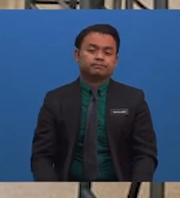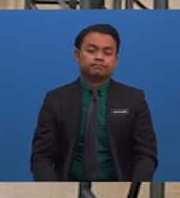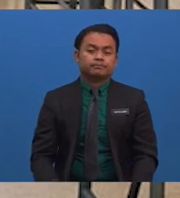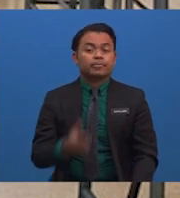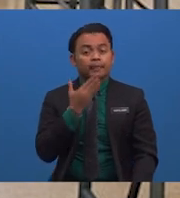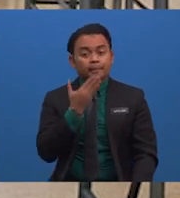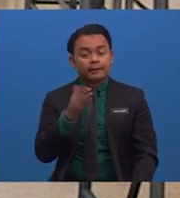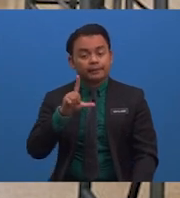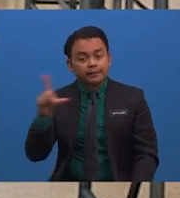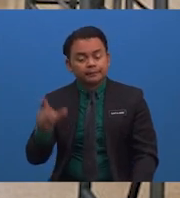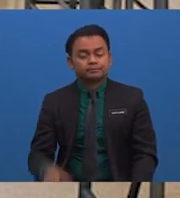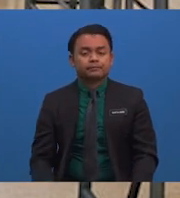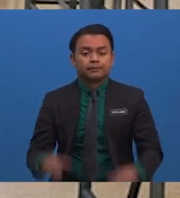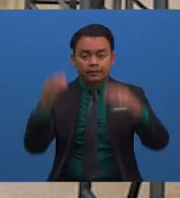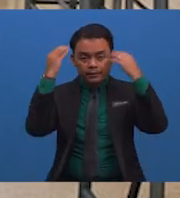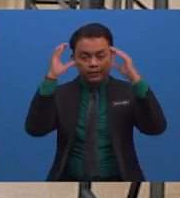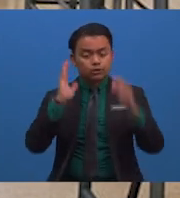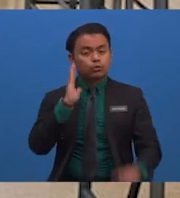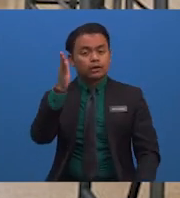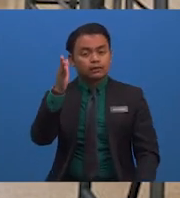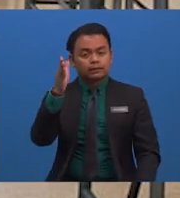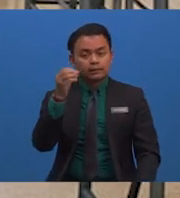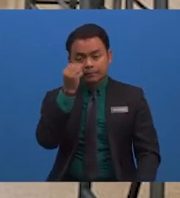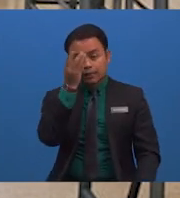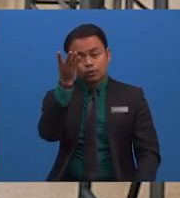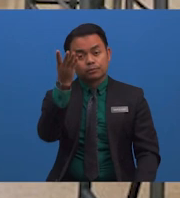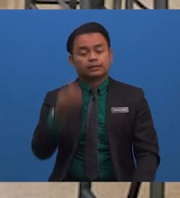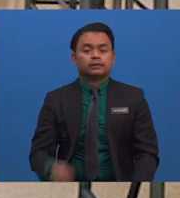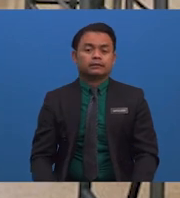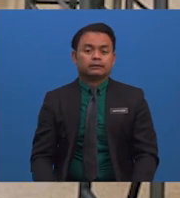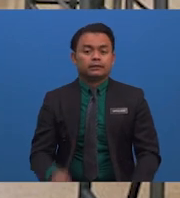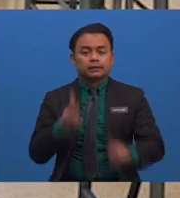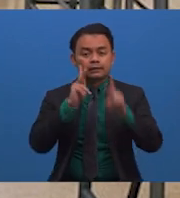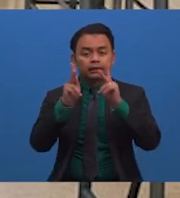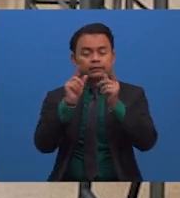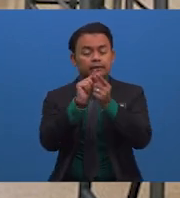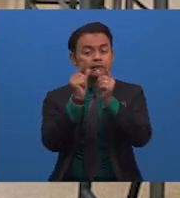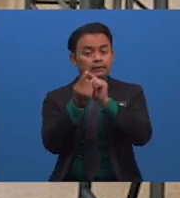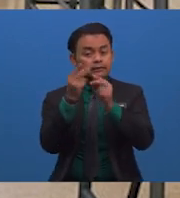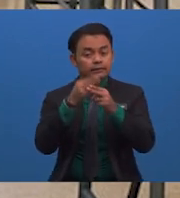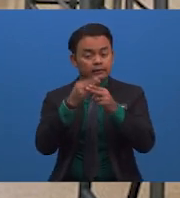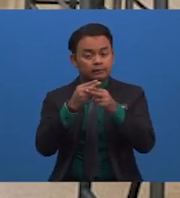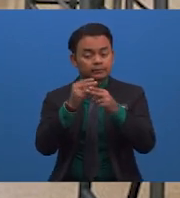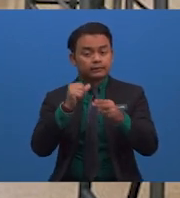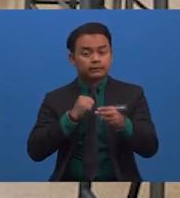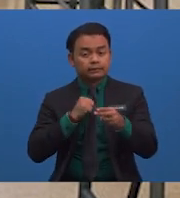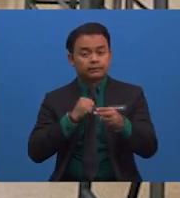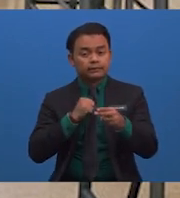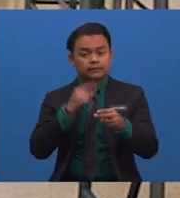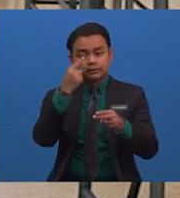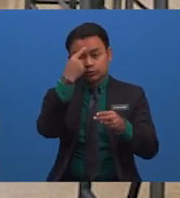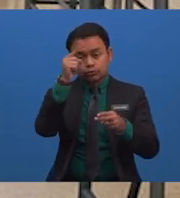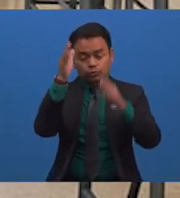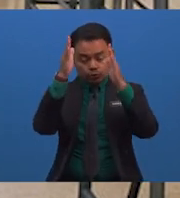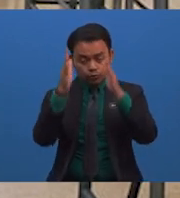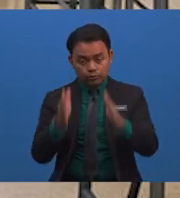Baiklah, cikgu akan menerangkan kata ganti nama diri bagi orang terlebih dahulu